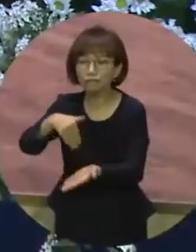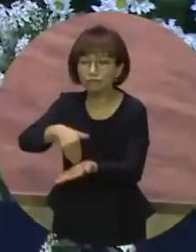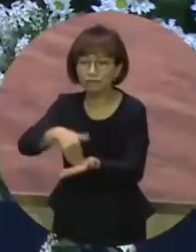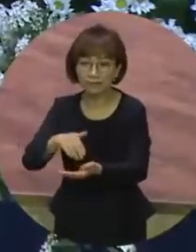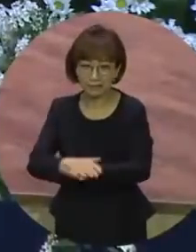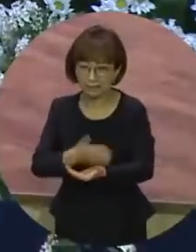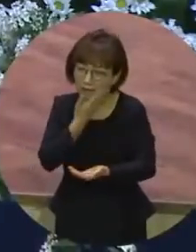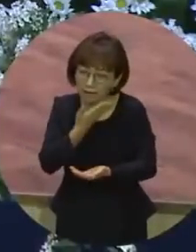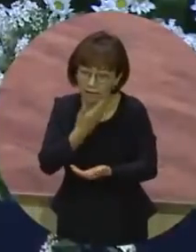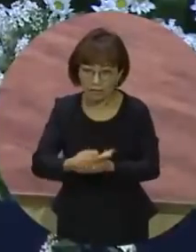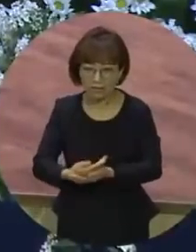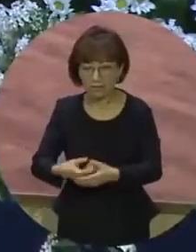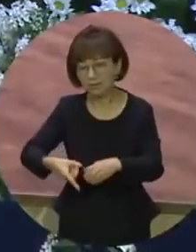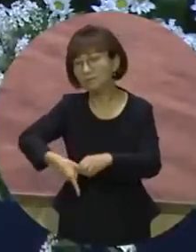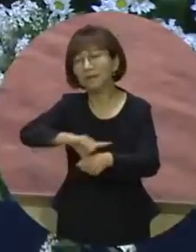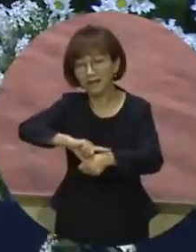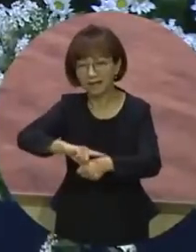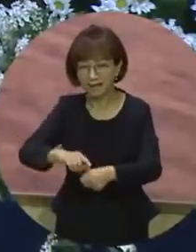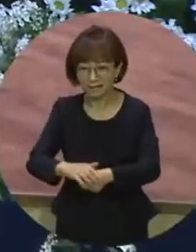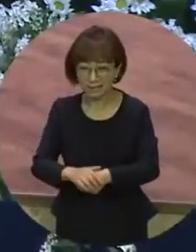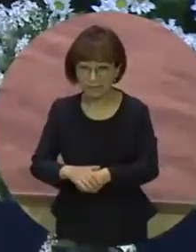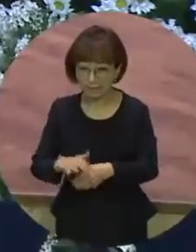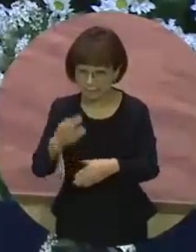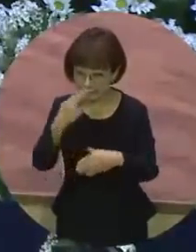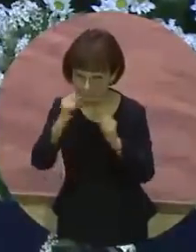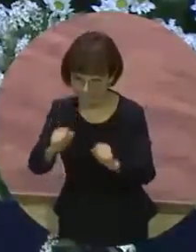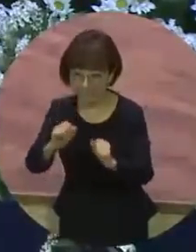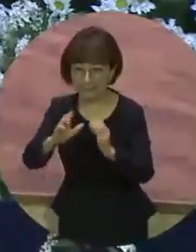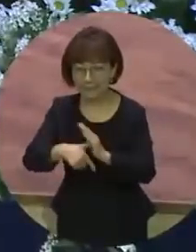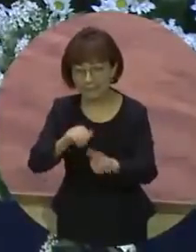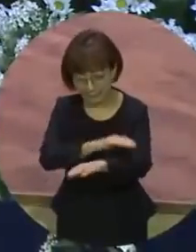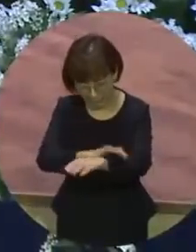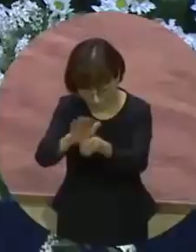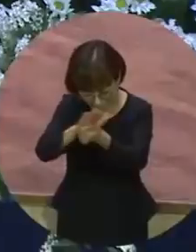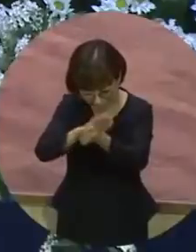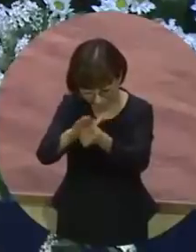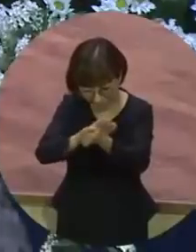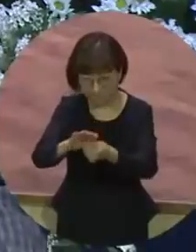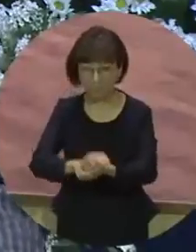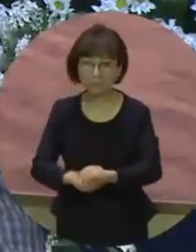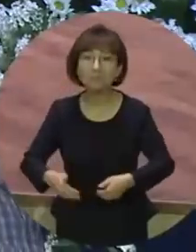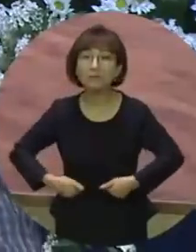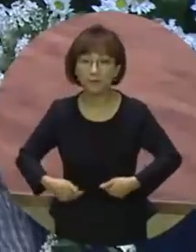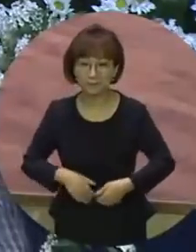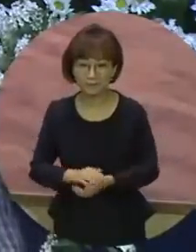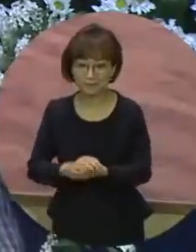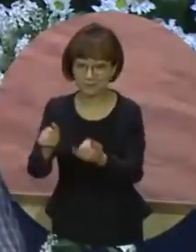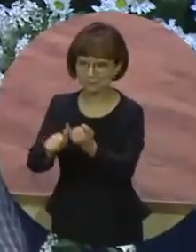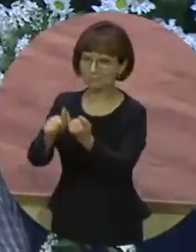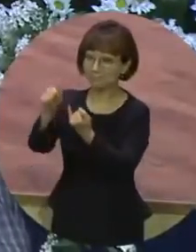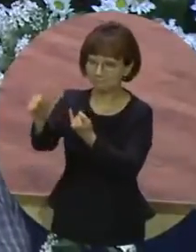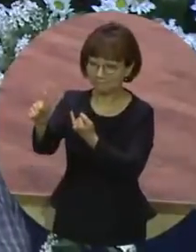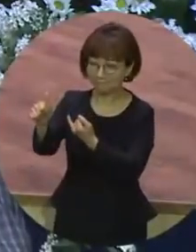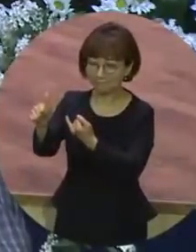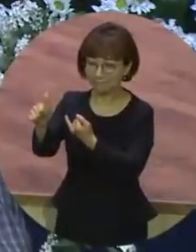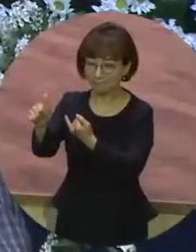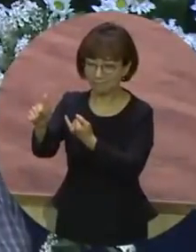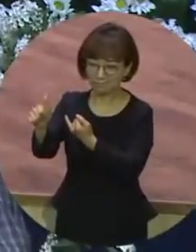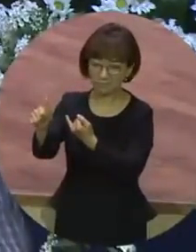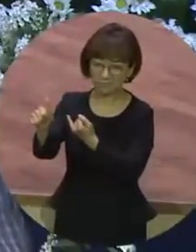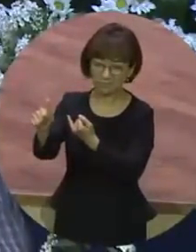줄 모르지요. 남편 건강하게 그렇게 활동하니까 남편 귀한 줄 모르지요. 남편 어느 날 쓰러져